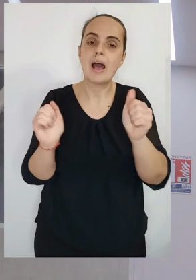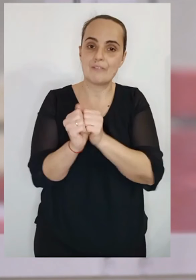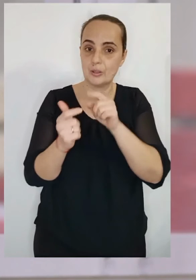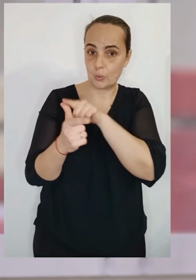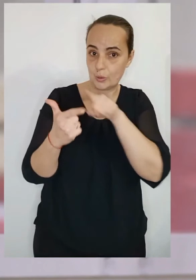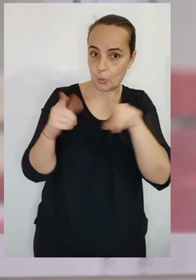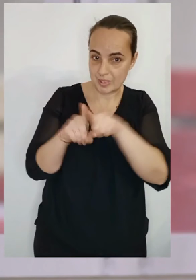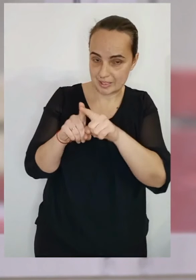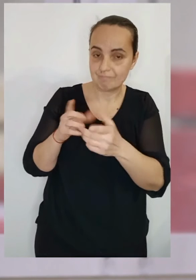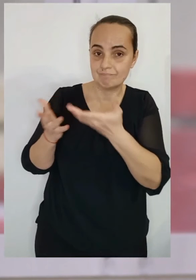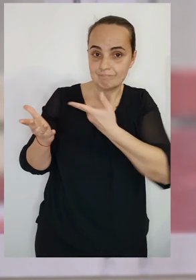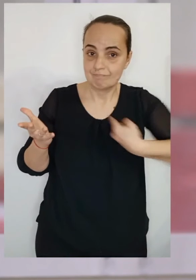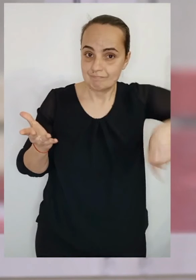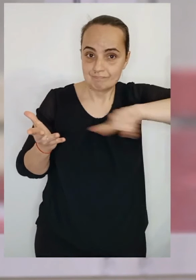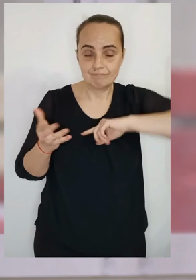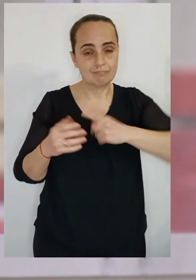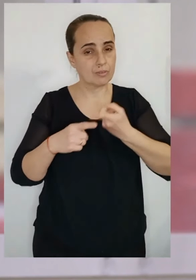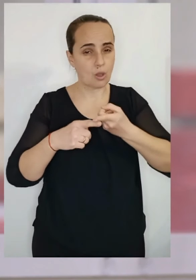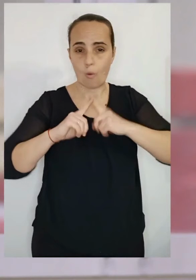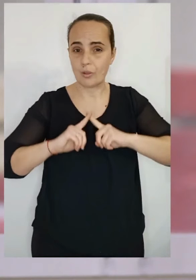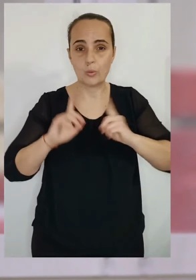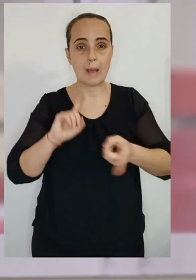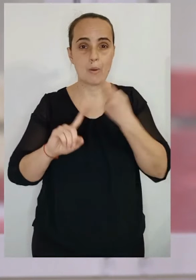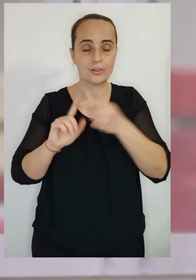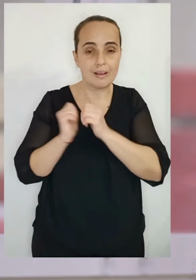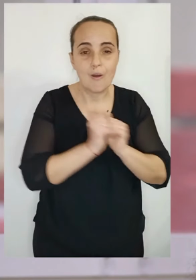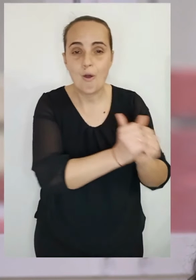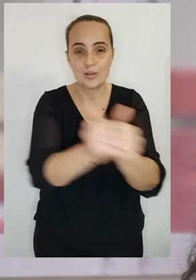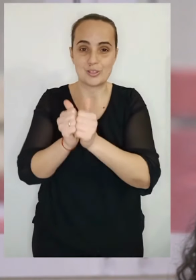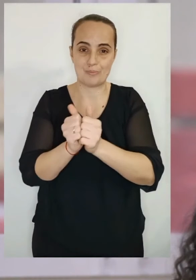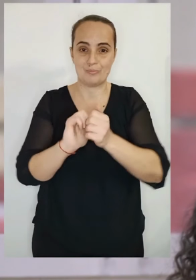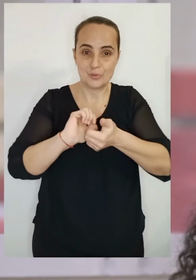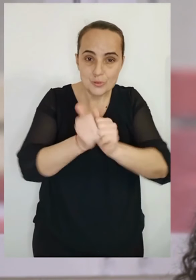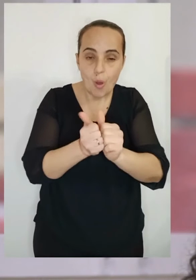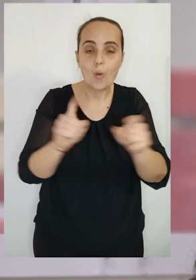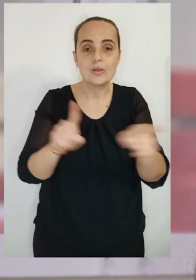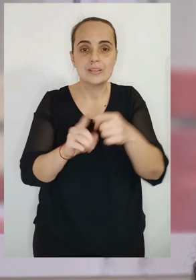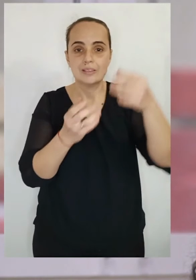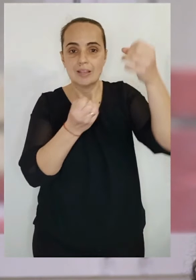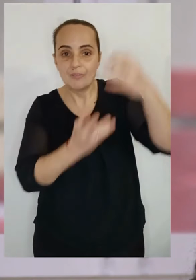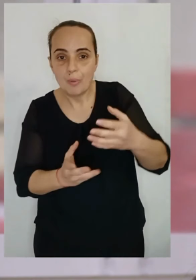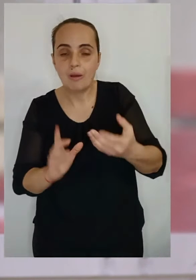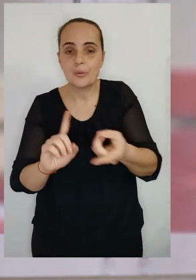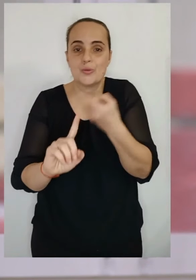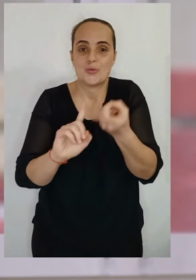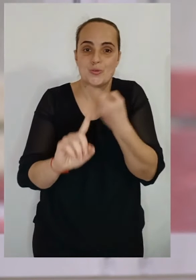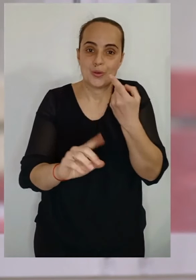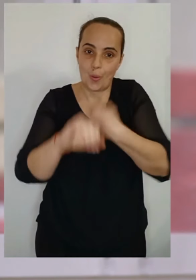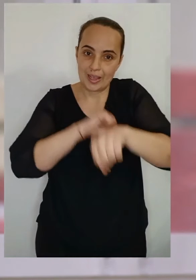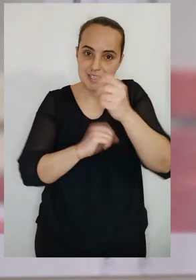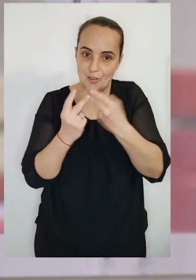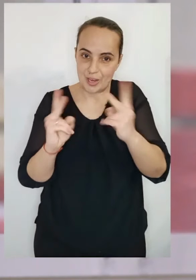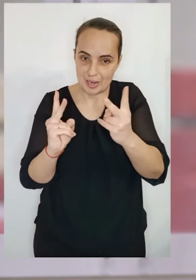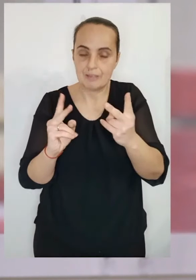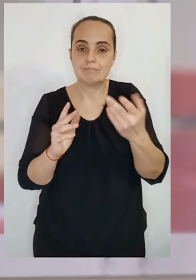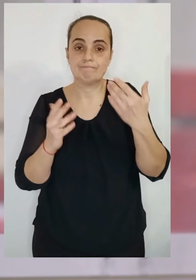et Arnaud. On est vraiment convaincus que ces moments de communion collective, c'est aussi des moments privilégiés pour une ville, et notamment par rapport en